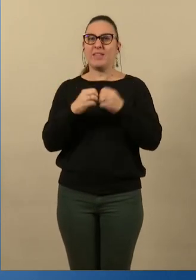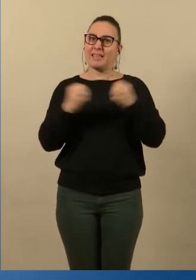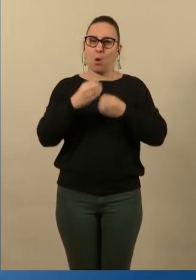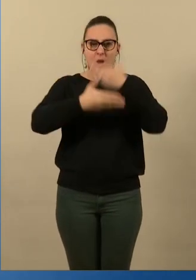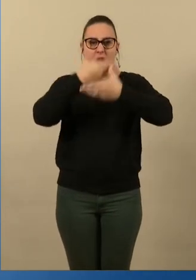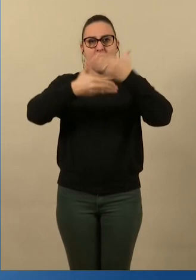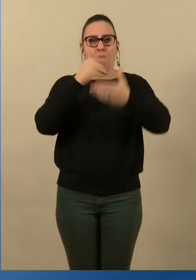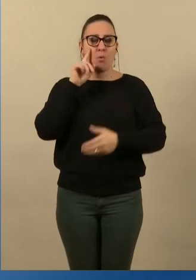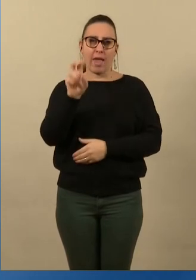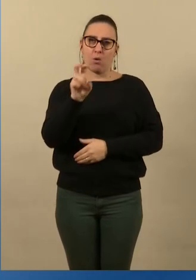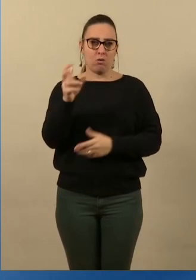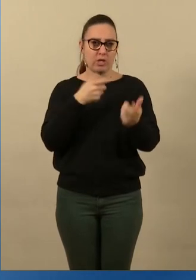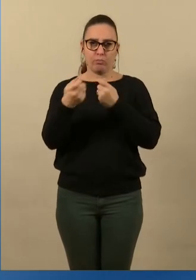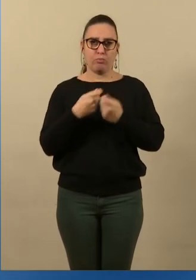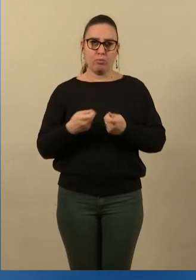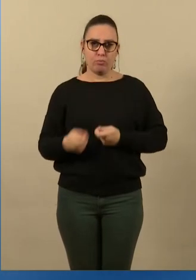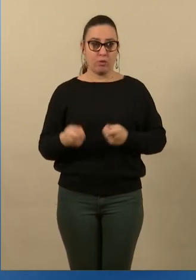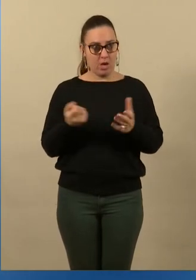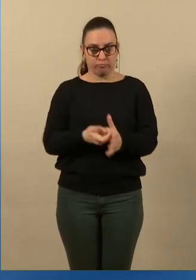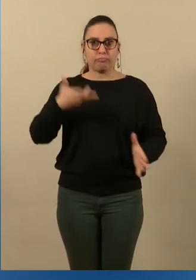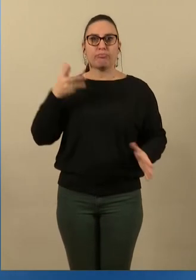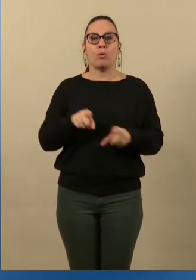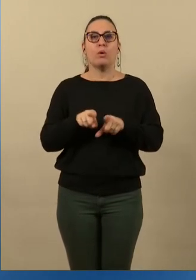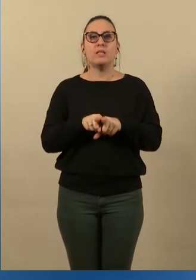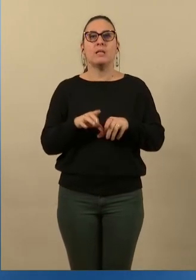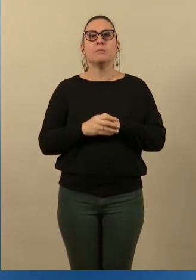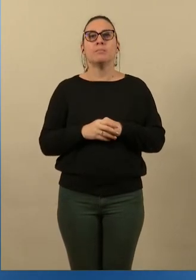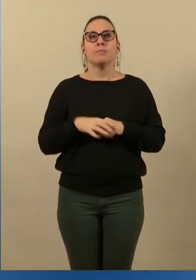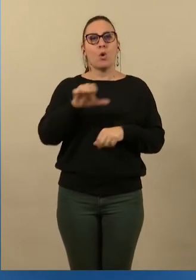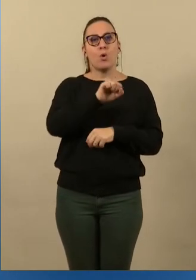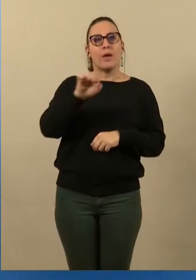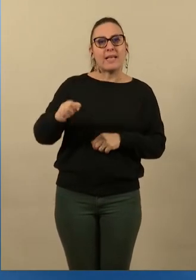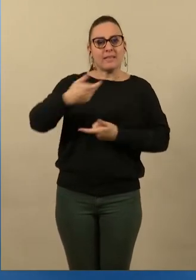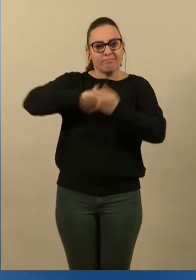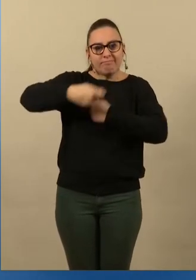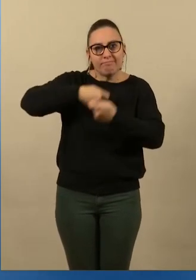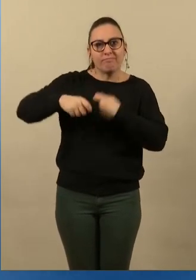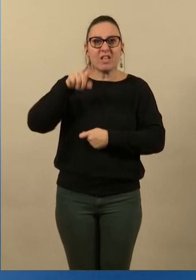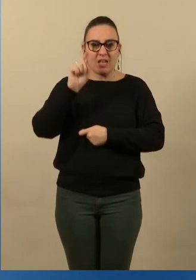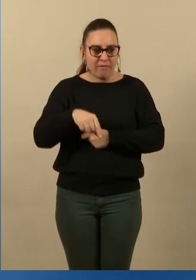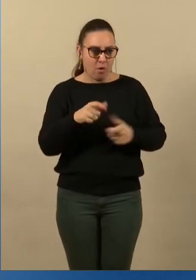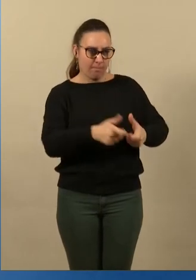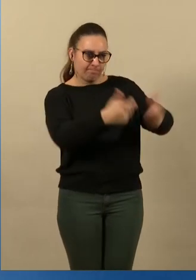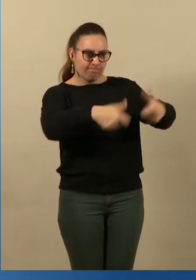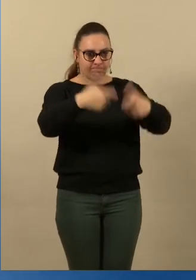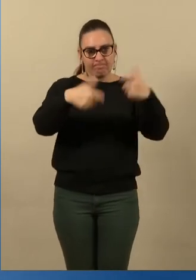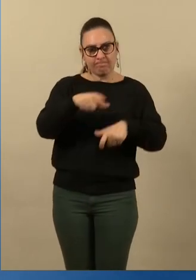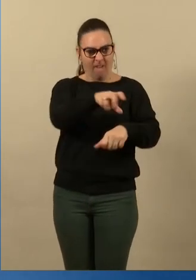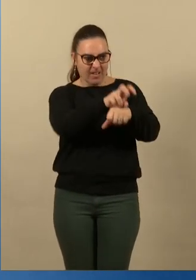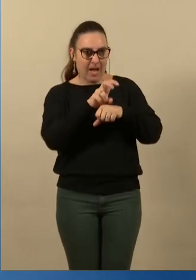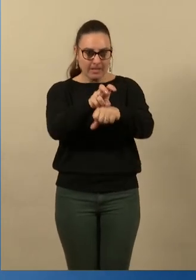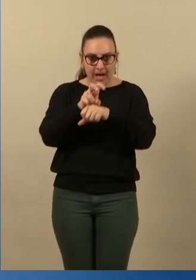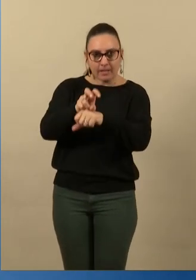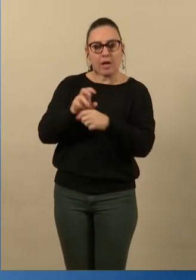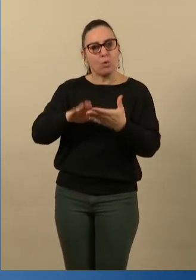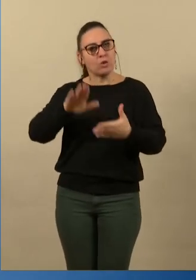écologiquement n'auraient pas de sens et seraient coûteuse que le SS l'économie circulaire le réemploi soit au cœur de ce projet de candidature et